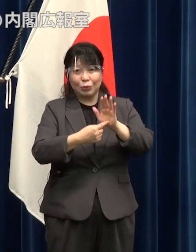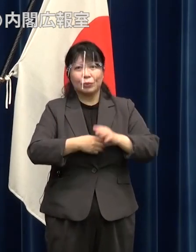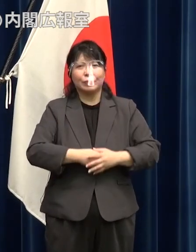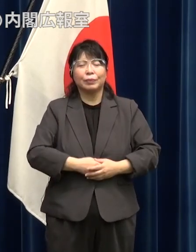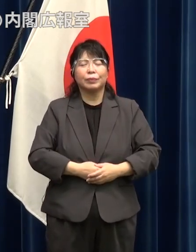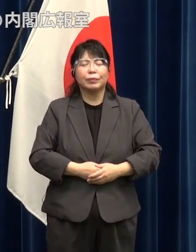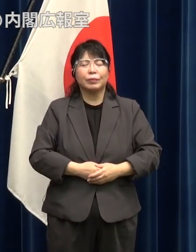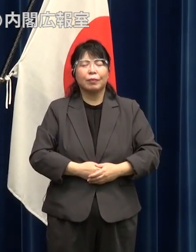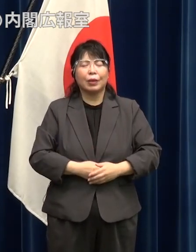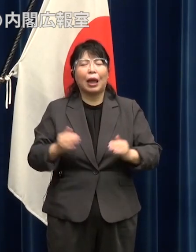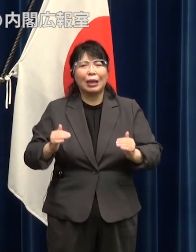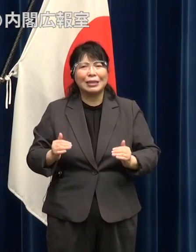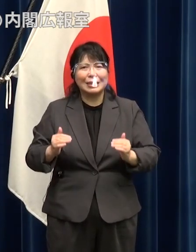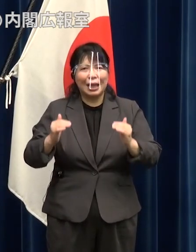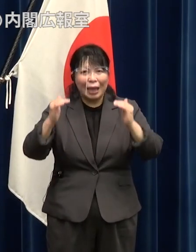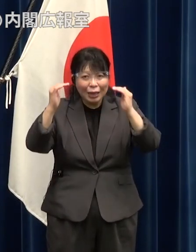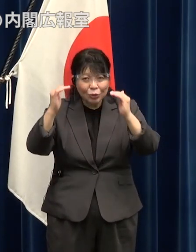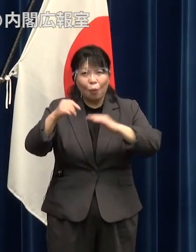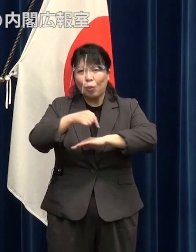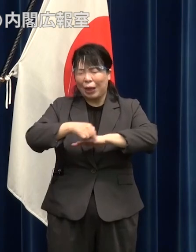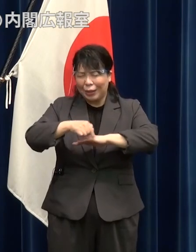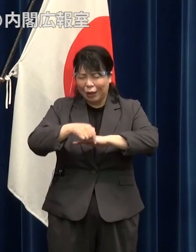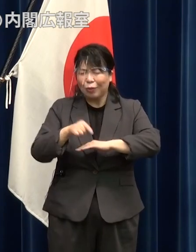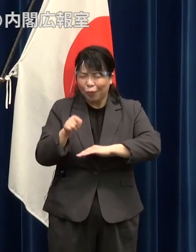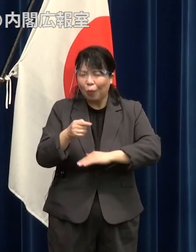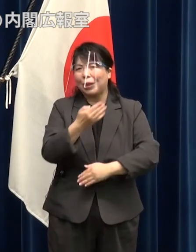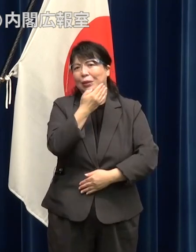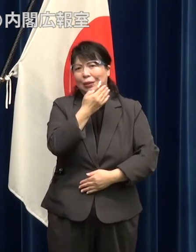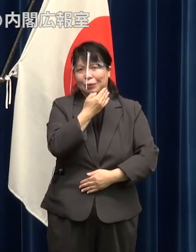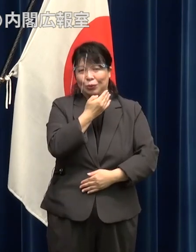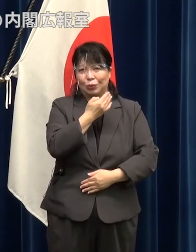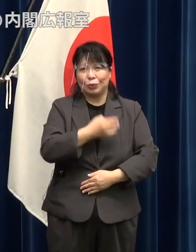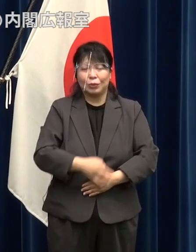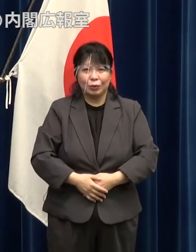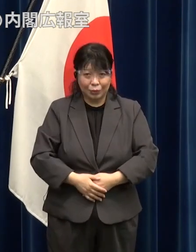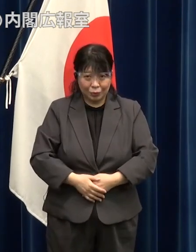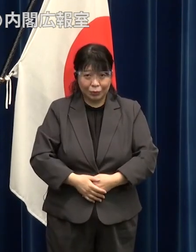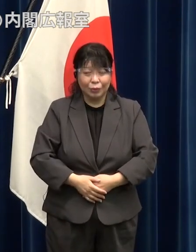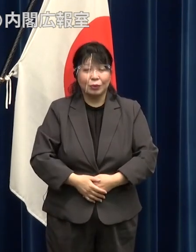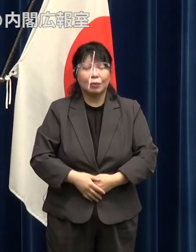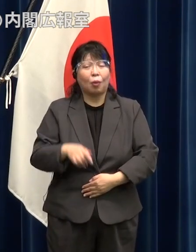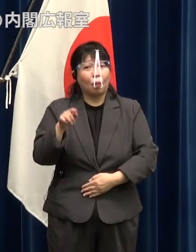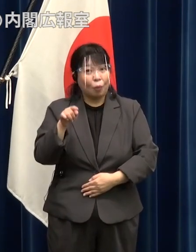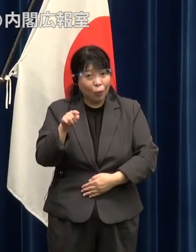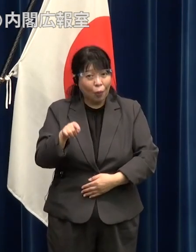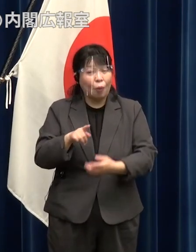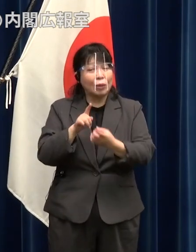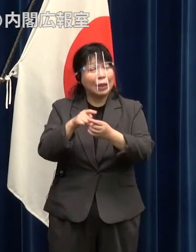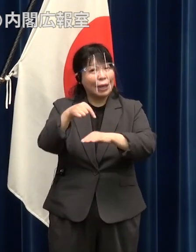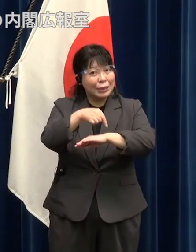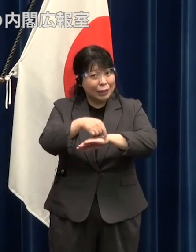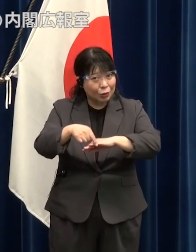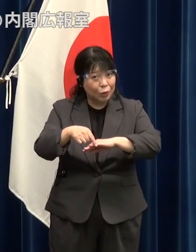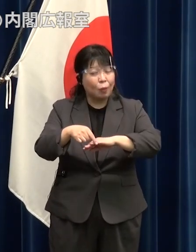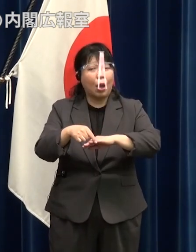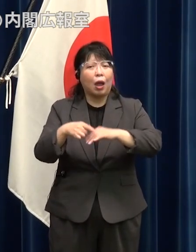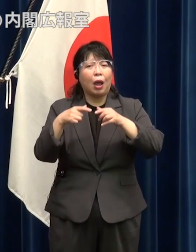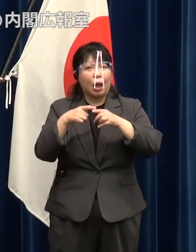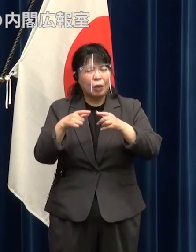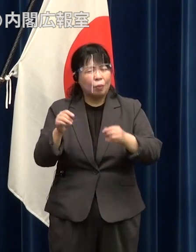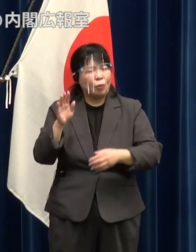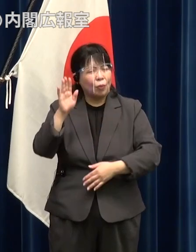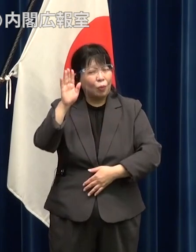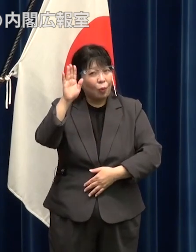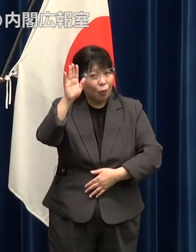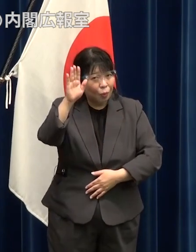成長戦略も重要です。今回の対策には日本の未来を切り開